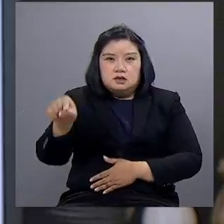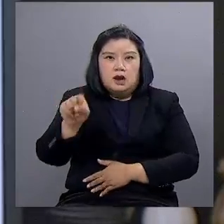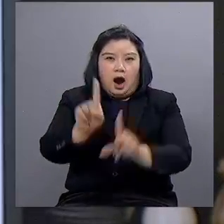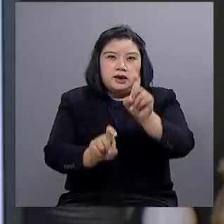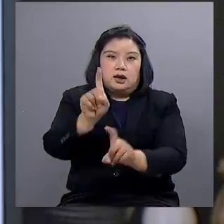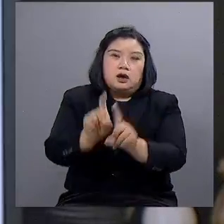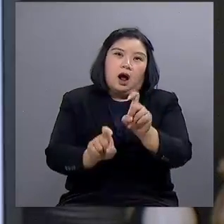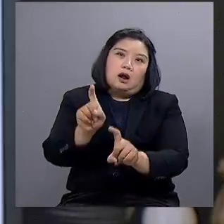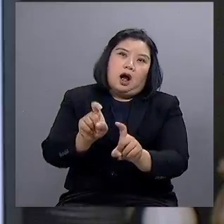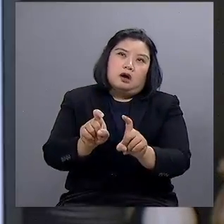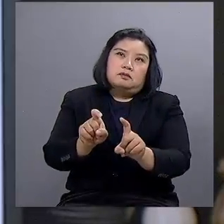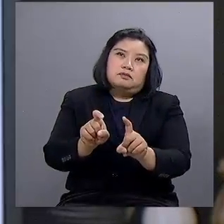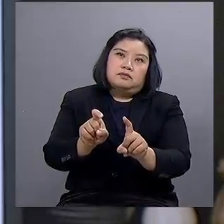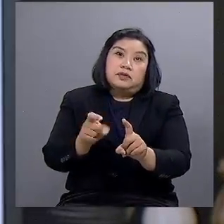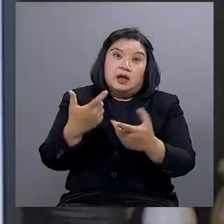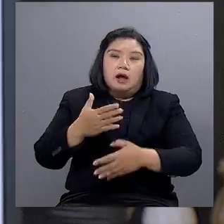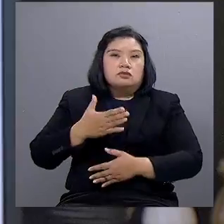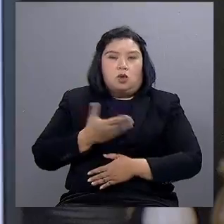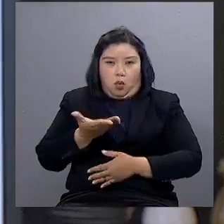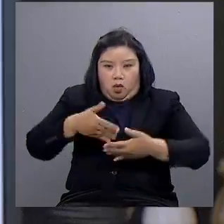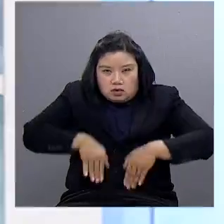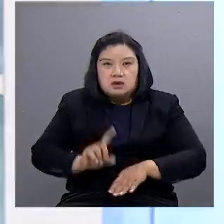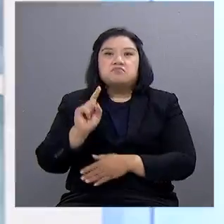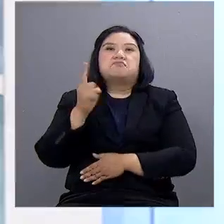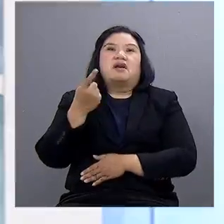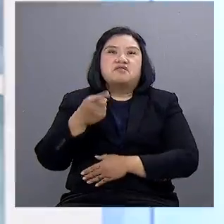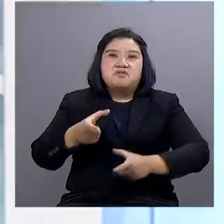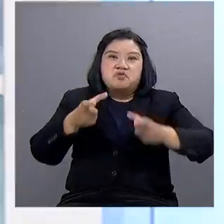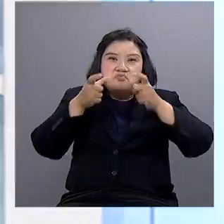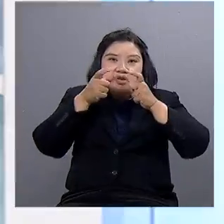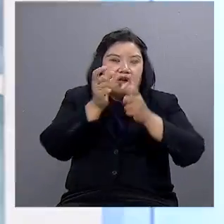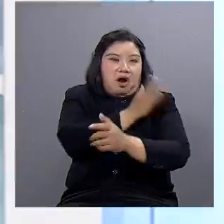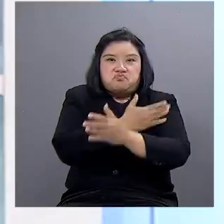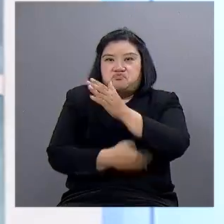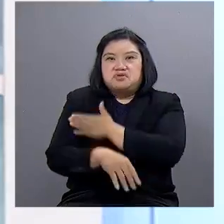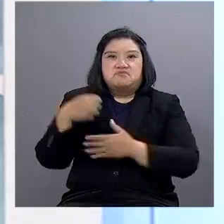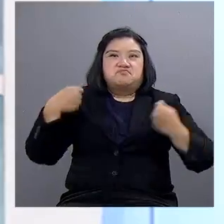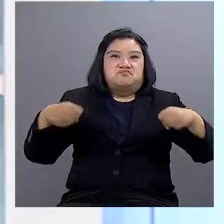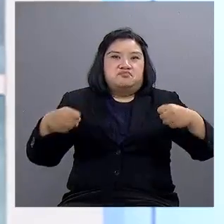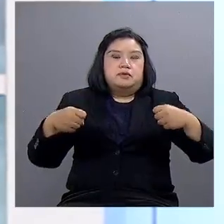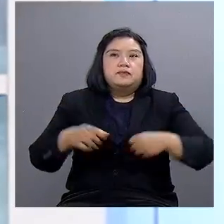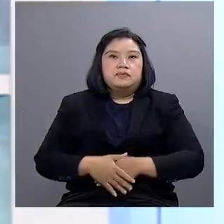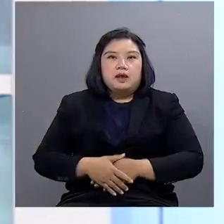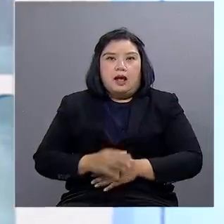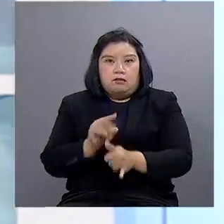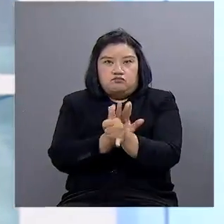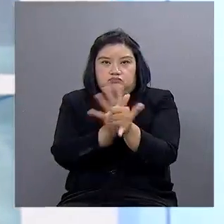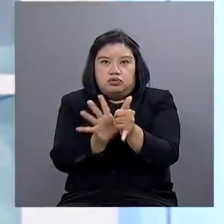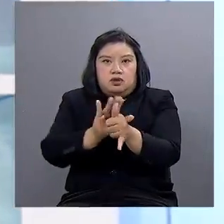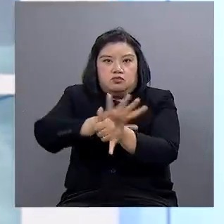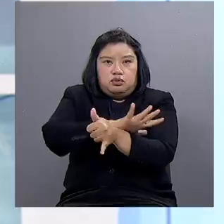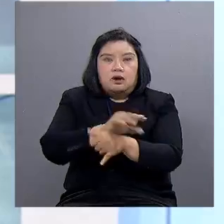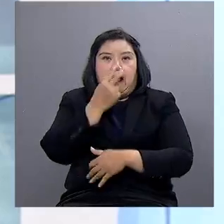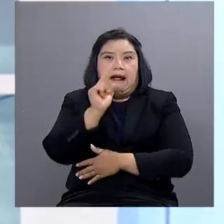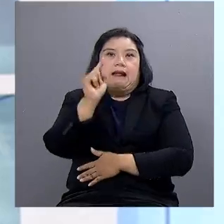ฆ่าใช่ไหมฮะก็กลับมาเกิดเป็นทศกัณฐ ์ใช่ก็ต้องบอกว่าเพิ่งจะได้ชมตอนแรกนี่ก็ติดตามชมเลยนะคะเพราะ